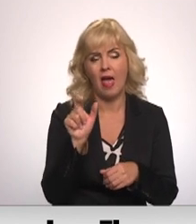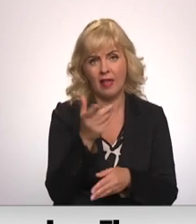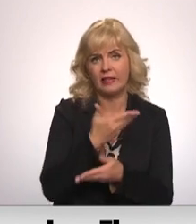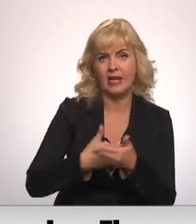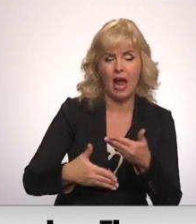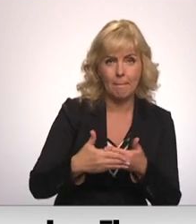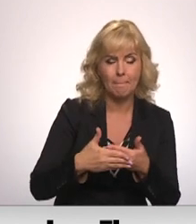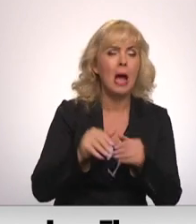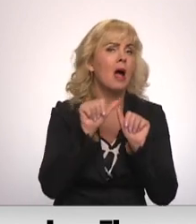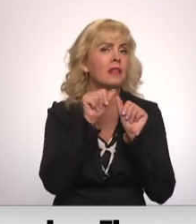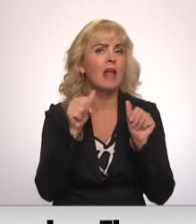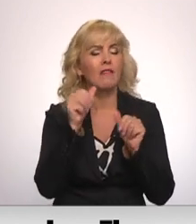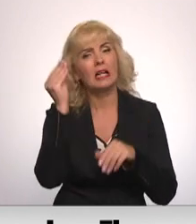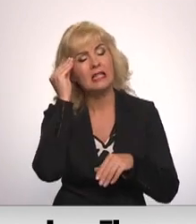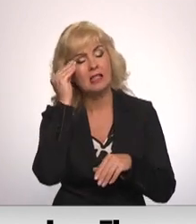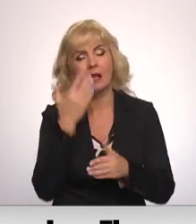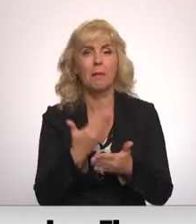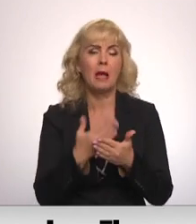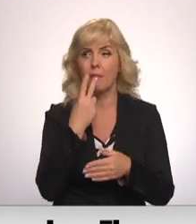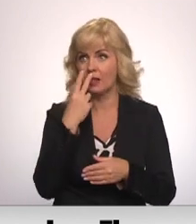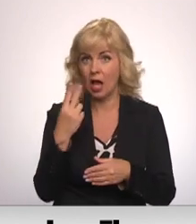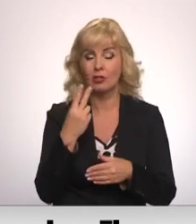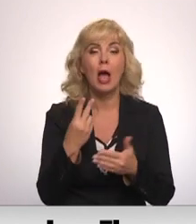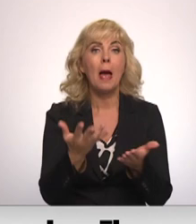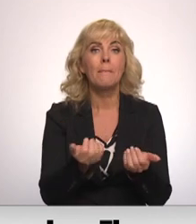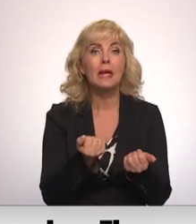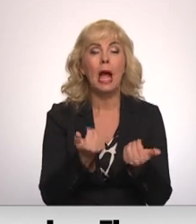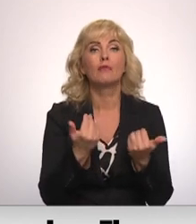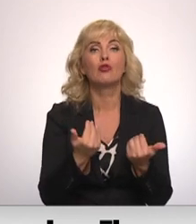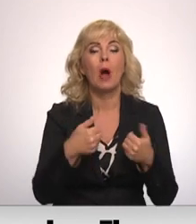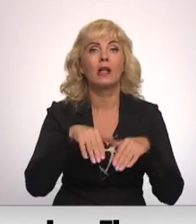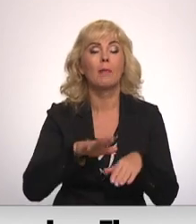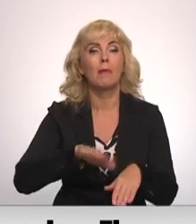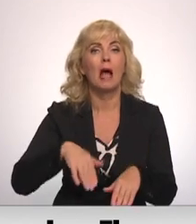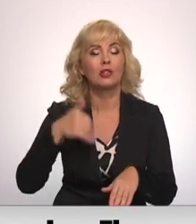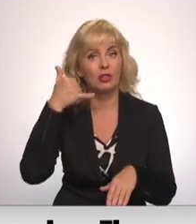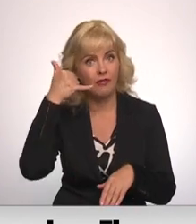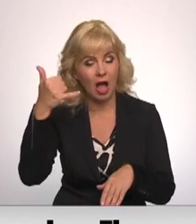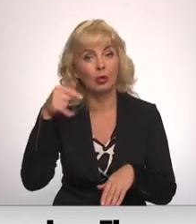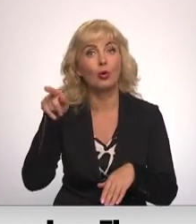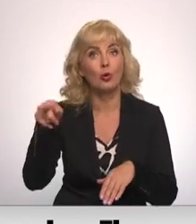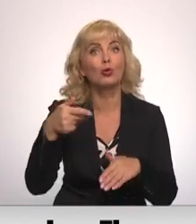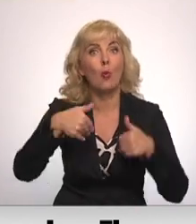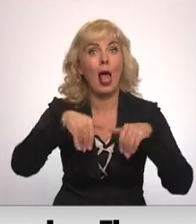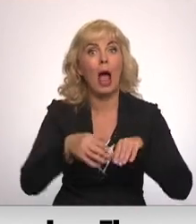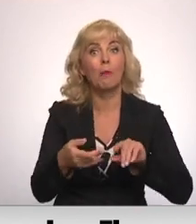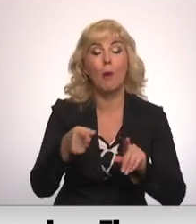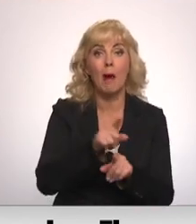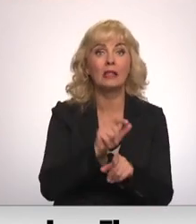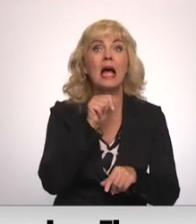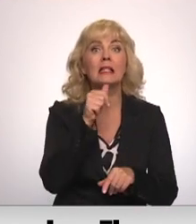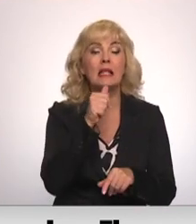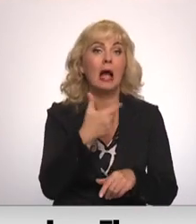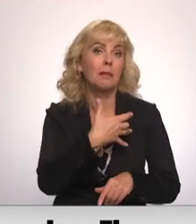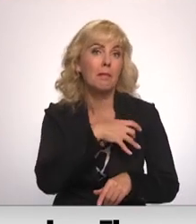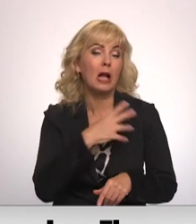Mēs nevaram izlikties neredzam to, kad jūs pieņemiet šodien vienu lēmumu, bet pēc viena zvana jūs šo lēmumu mainiet. Zaļās partijas